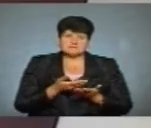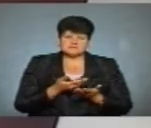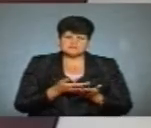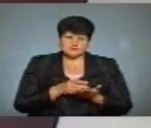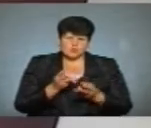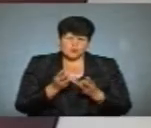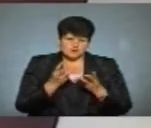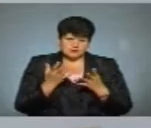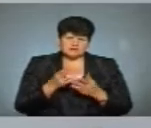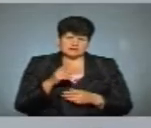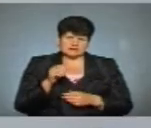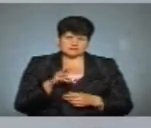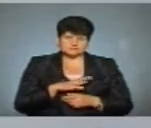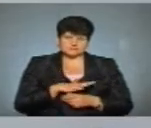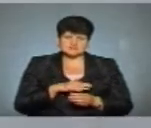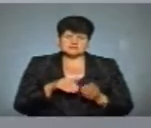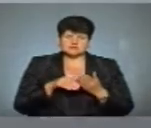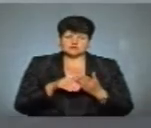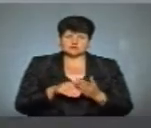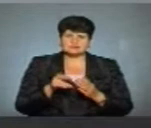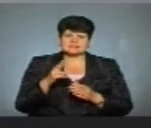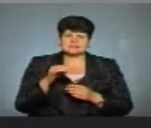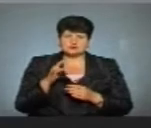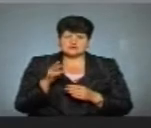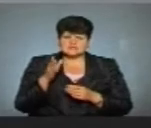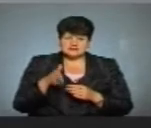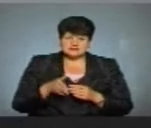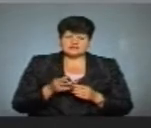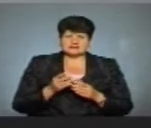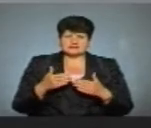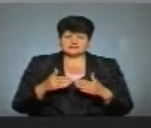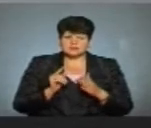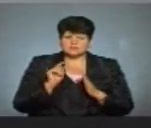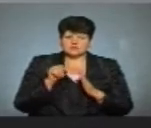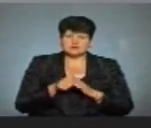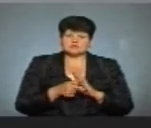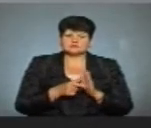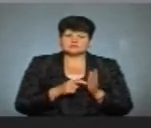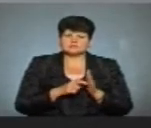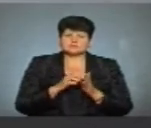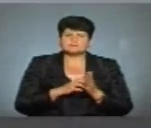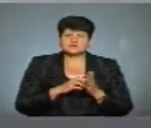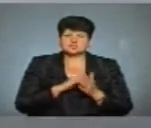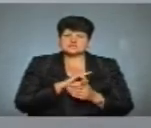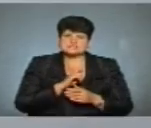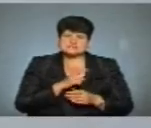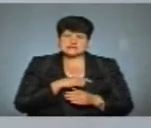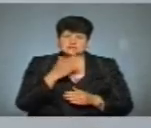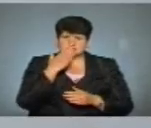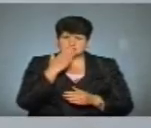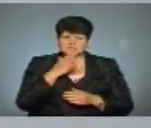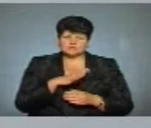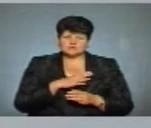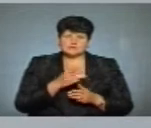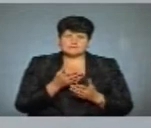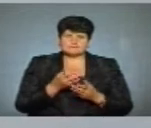задимілася. За допомогою дискоріза відчинили двері та потрапили у приміщення. Причиною сильного задимлення стало